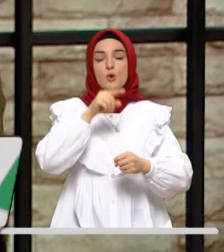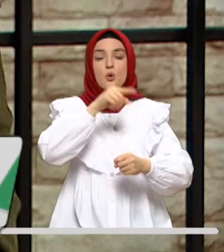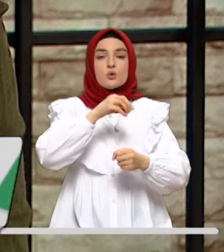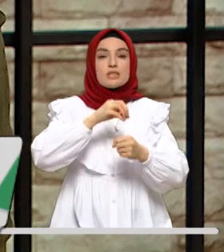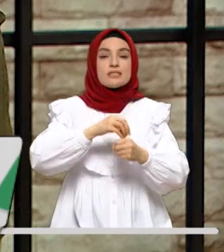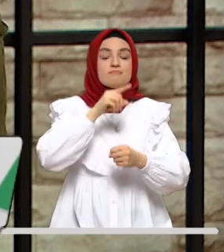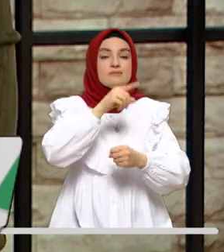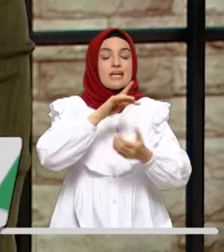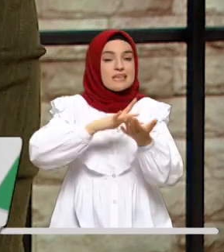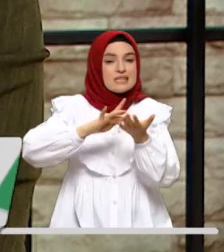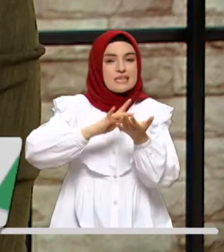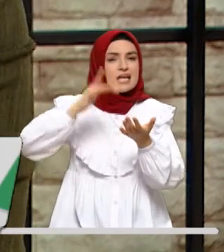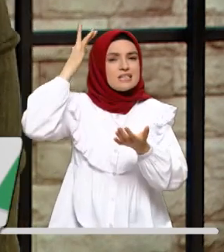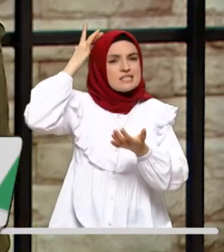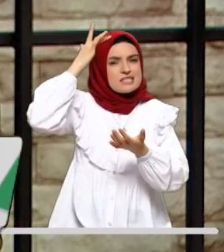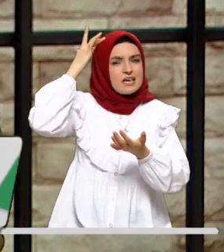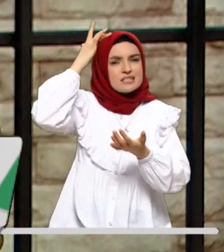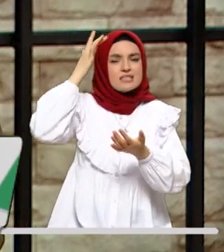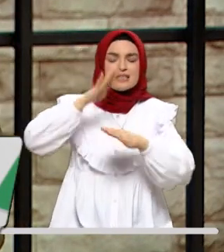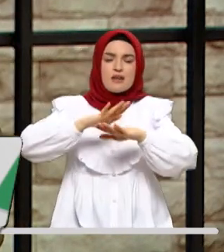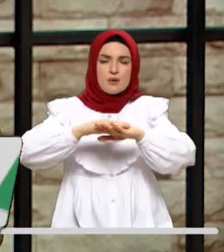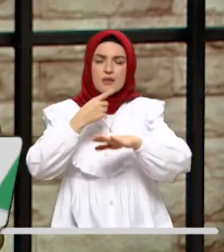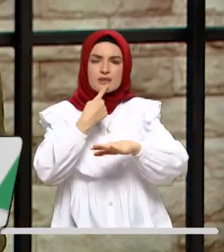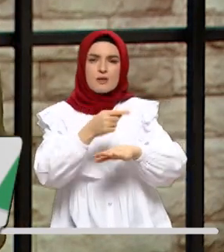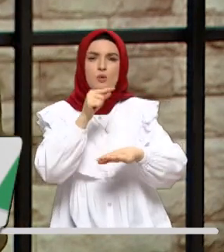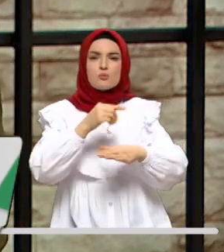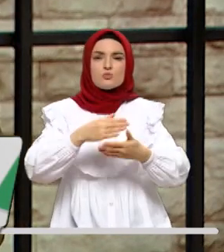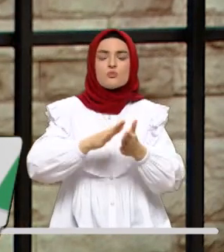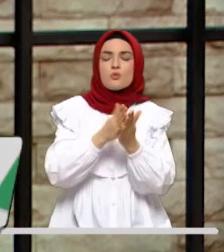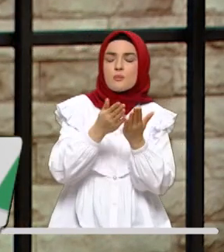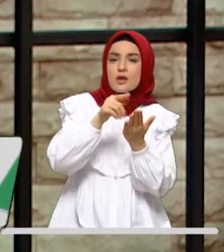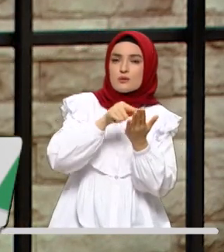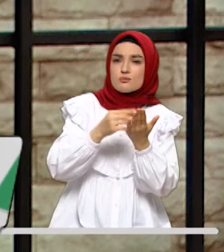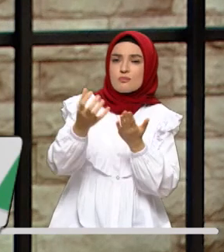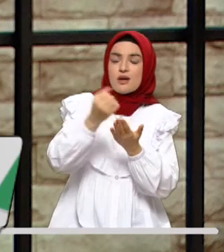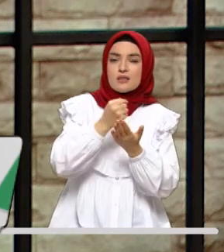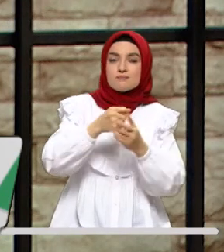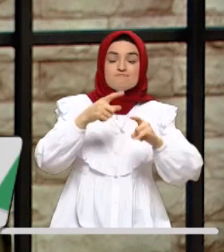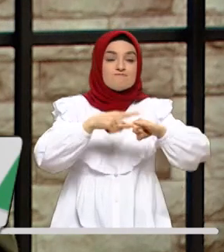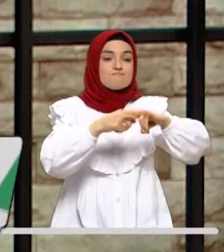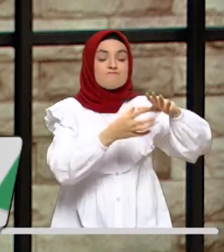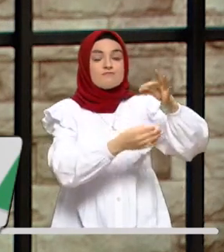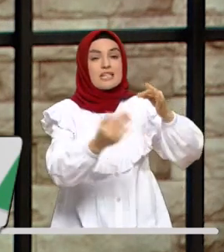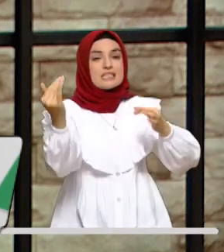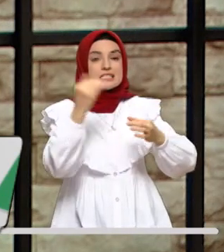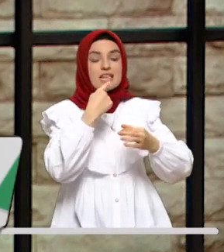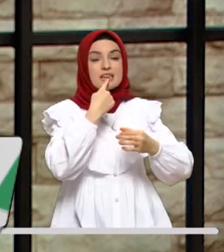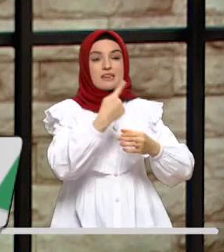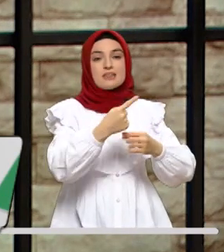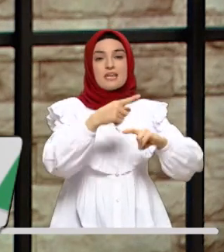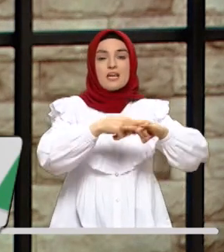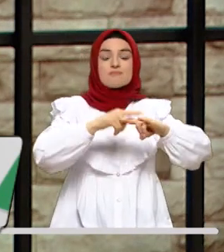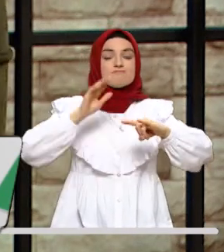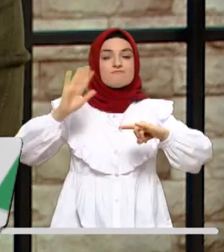saçlarını kınaladım. Kumandan bu mektubu alır. Der ki Hasan'ı çağırın. Hasan'a giderler, Hasan şehit